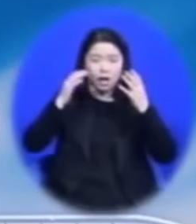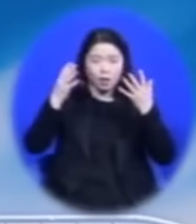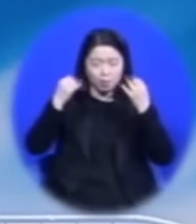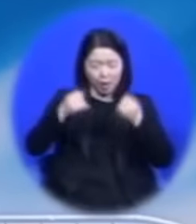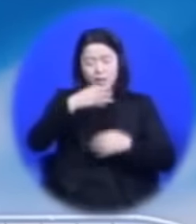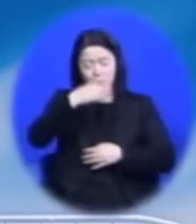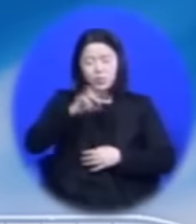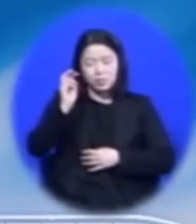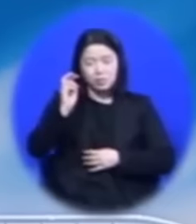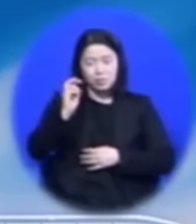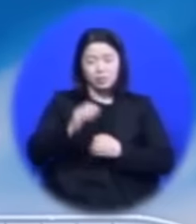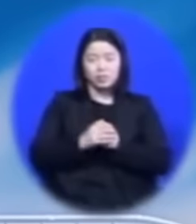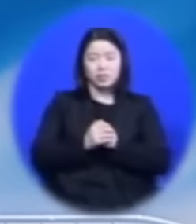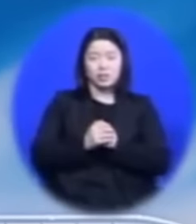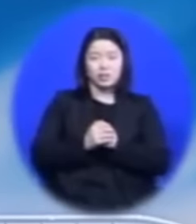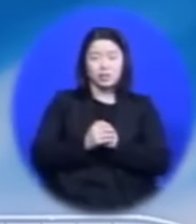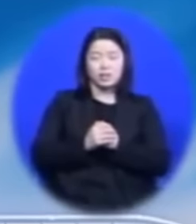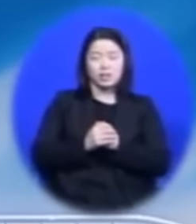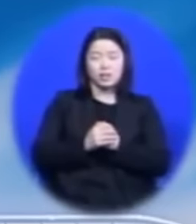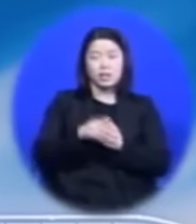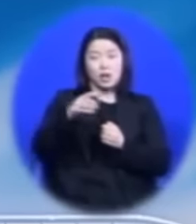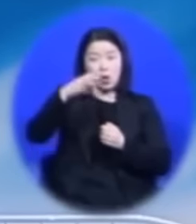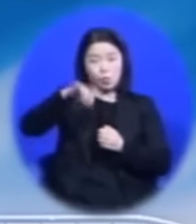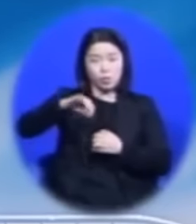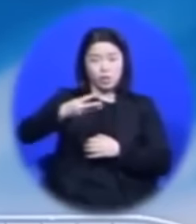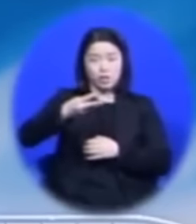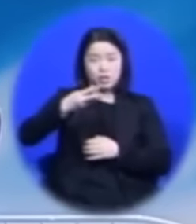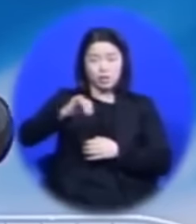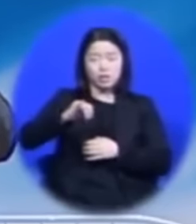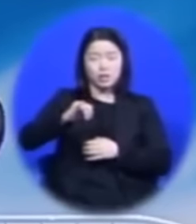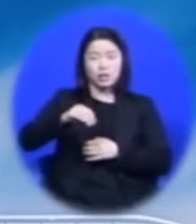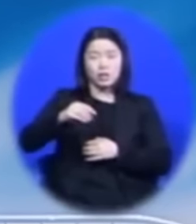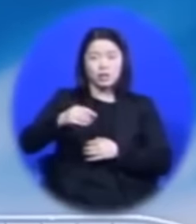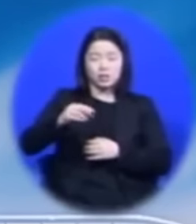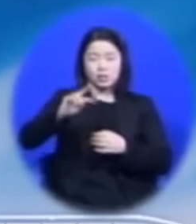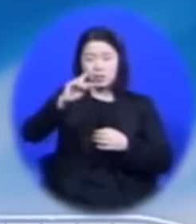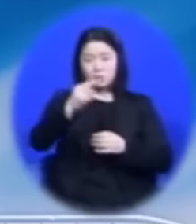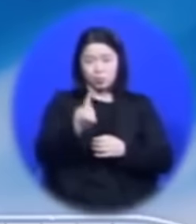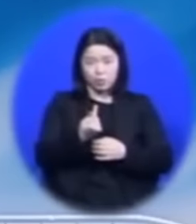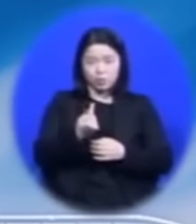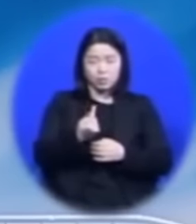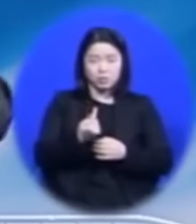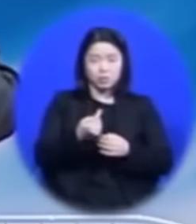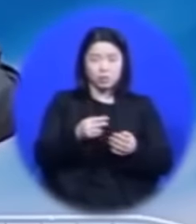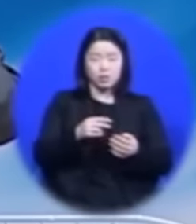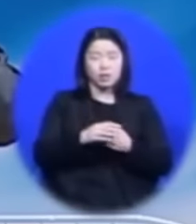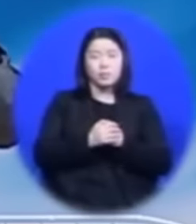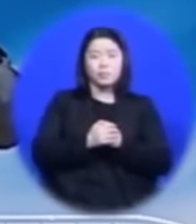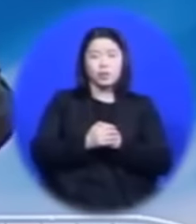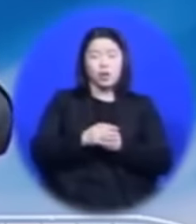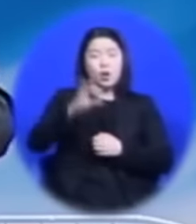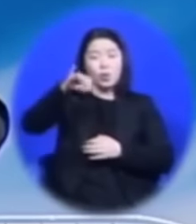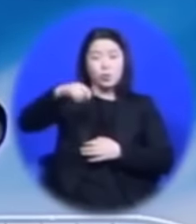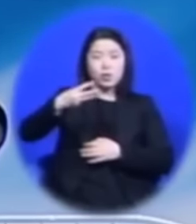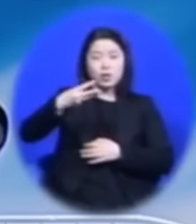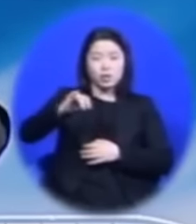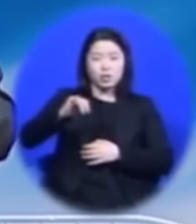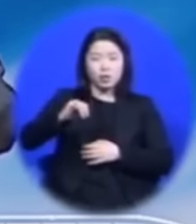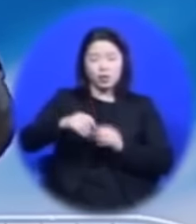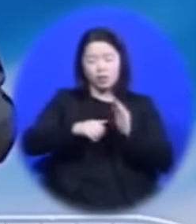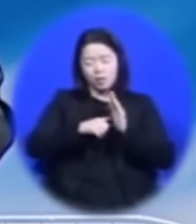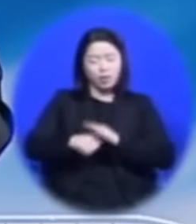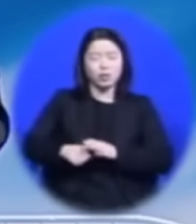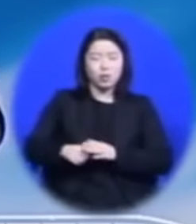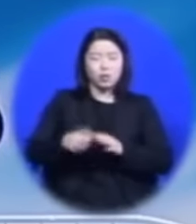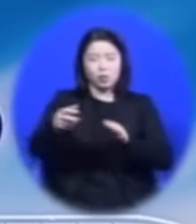힘들었겠어요. 윌리가 그 대답을 하니까 돌아섰는데 윌리가 그냥 견딜 수가 없는 겁니다. 문